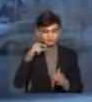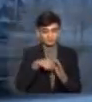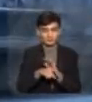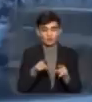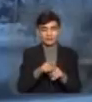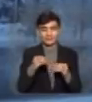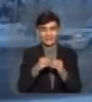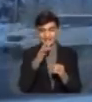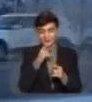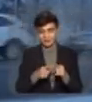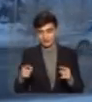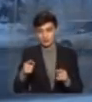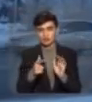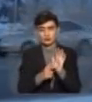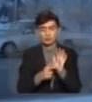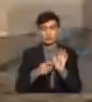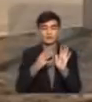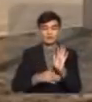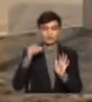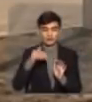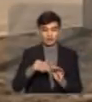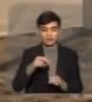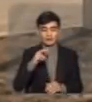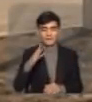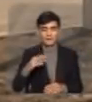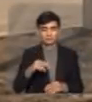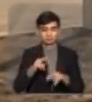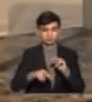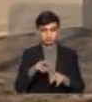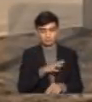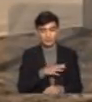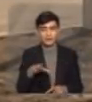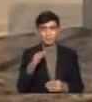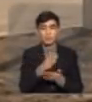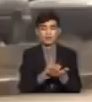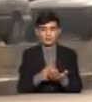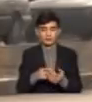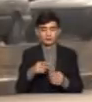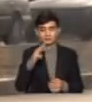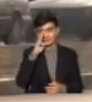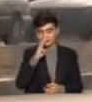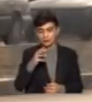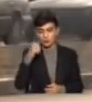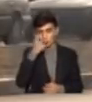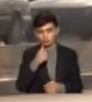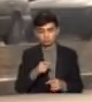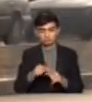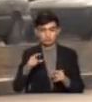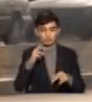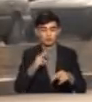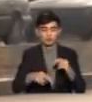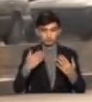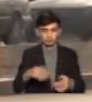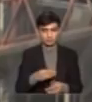соңғы 10 жылда 790 мыңнан астам пәтер салыныпты. Оның жартысына жуығы соңғы 3 жылда жүзеге асырылған. Ал